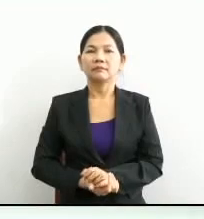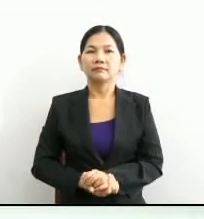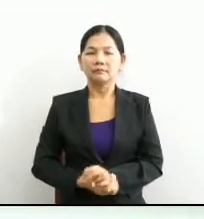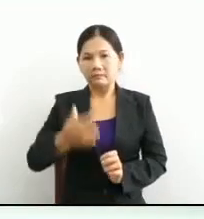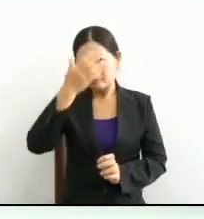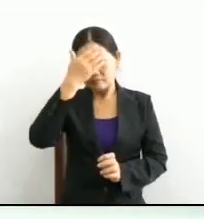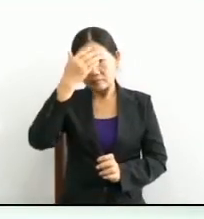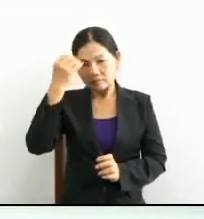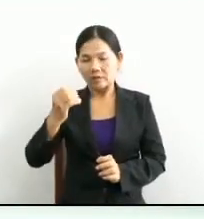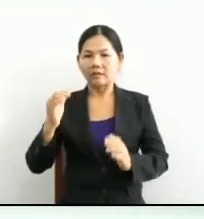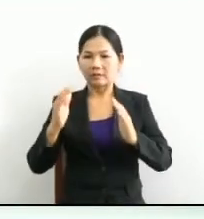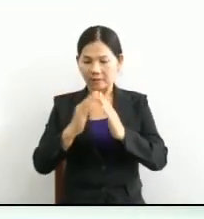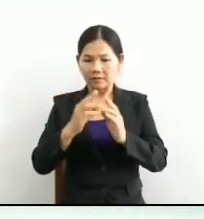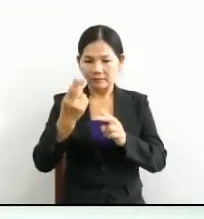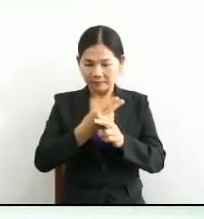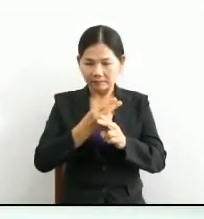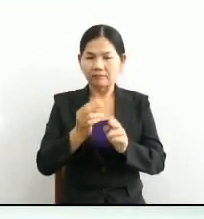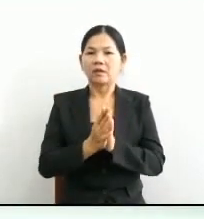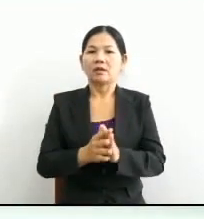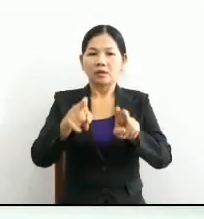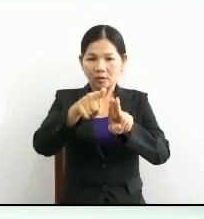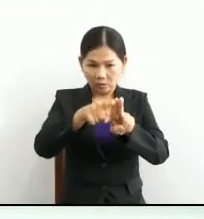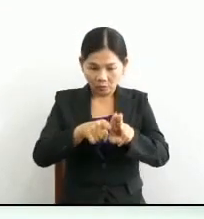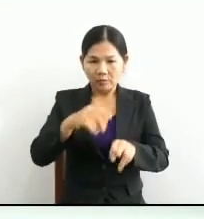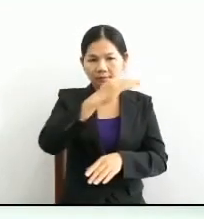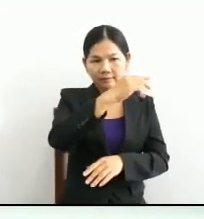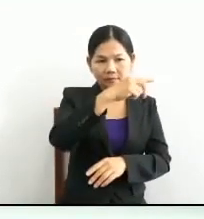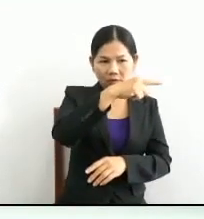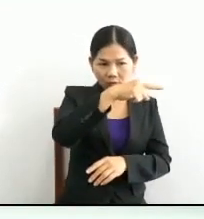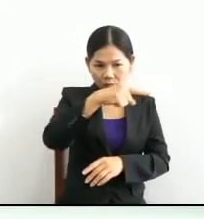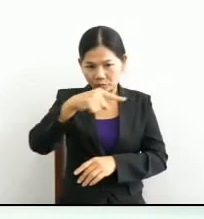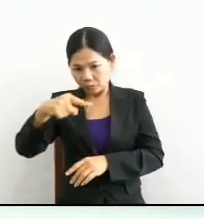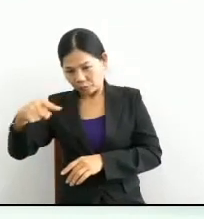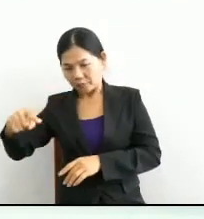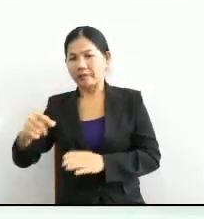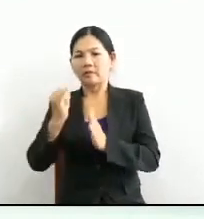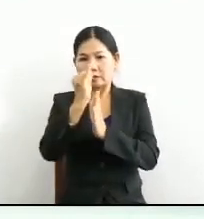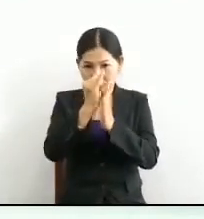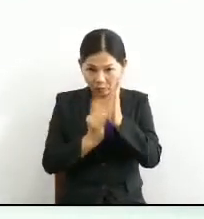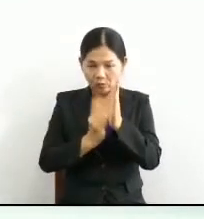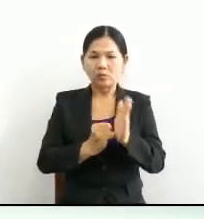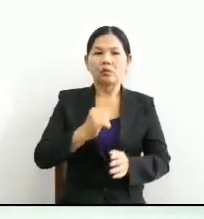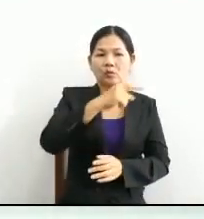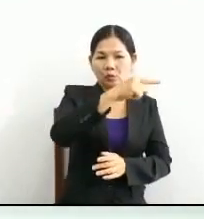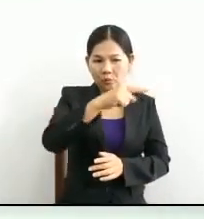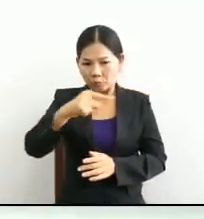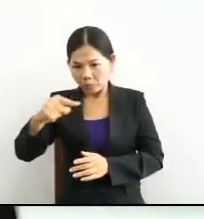complete ở sang bên để con thôi thì cài chạm mũi con thôi chứ cô bẩn tết mình chạm làm sao bao nhiêu pin này tí nè con